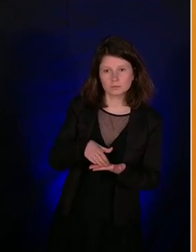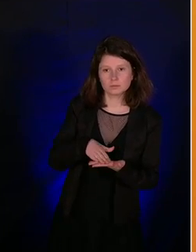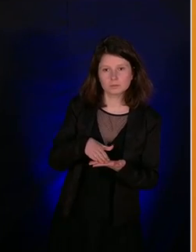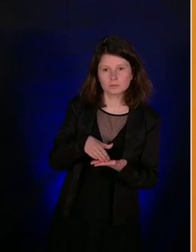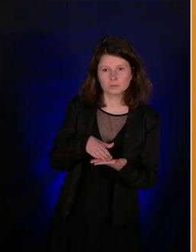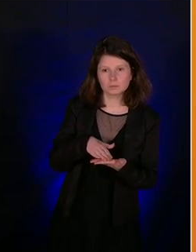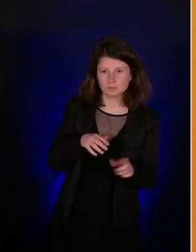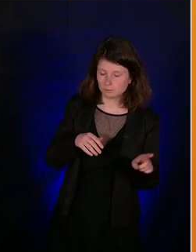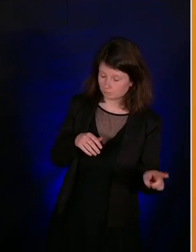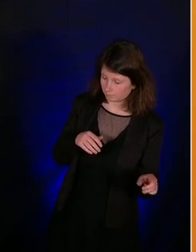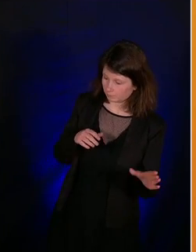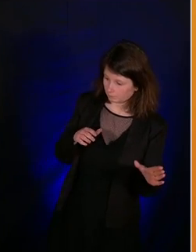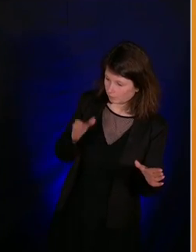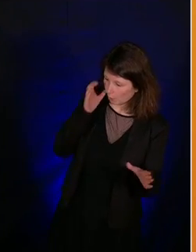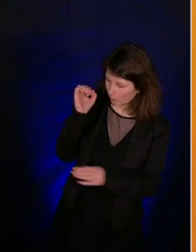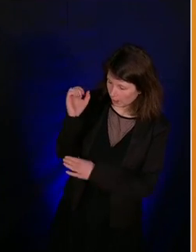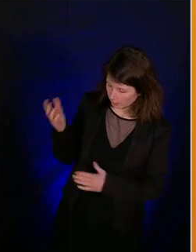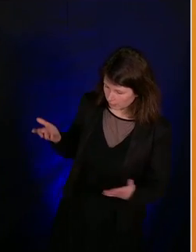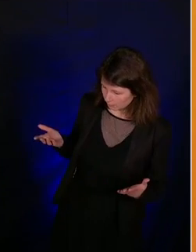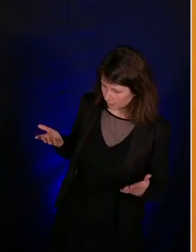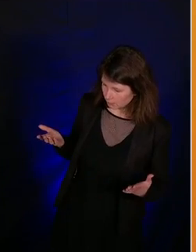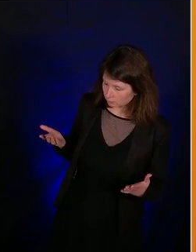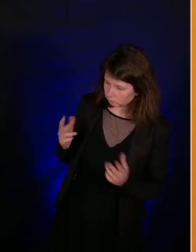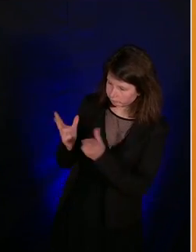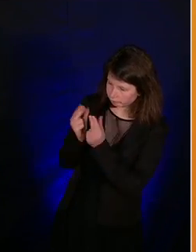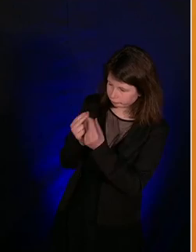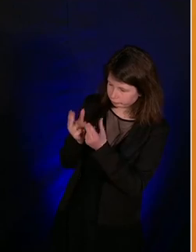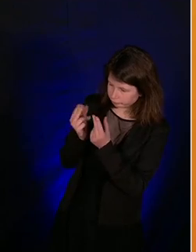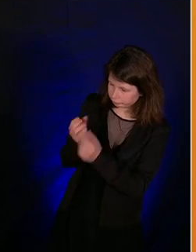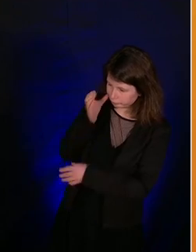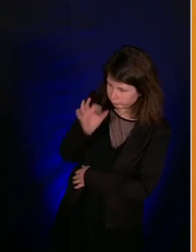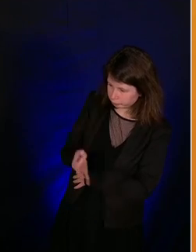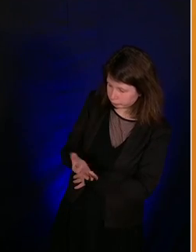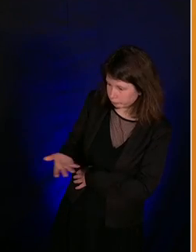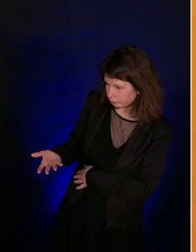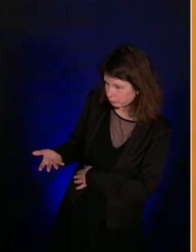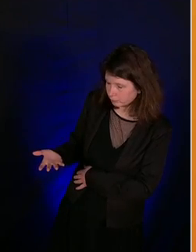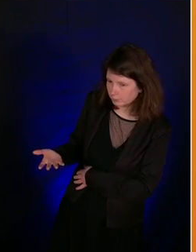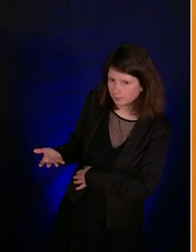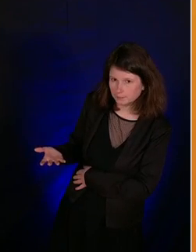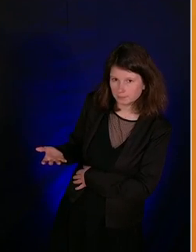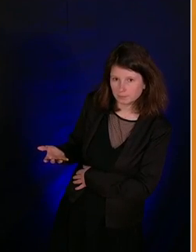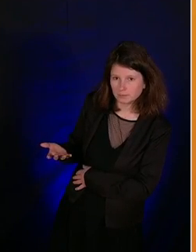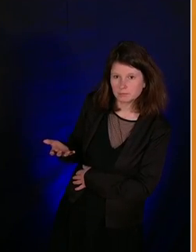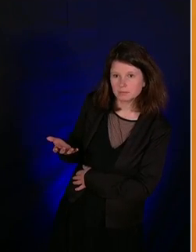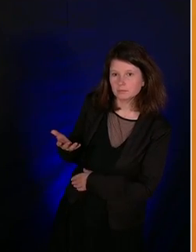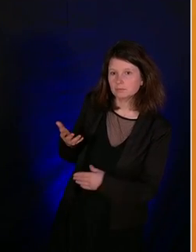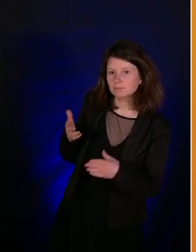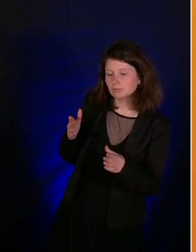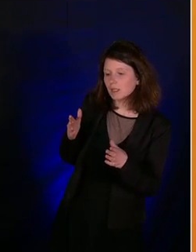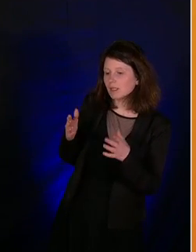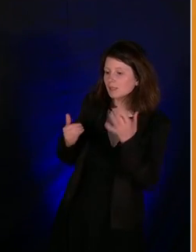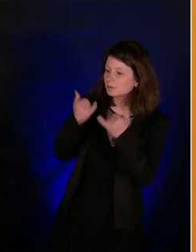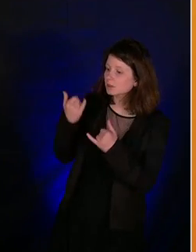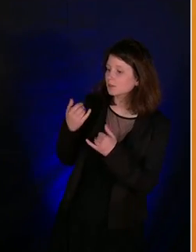ben écoute mon camarade j'ai bien entendu les explications alors si on prend si on fait référence à des décisions il y a